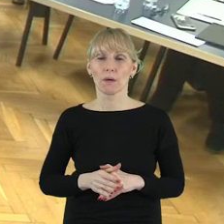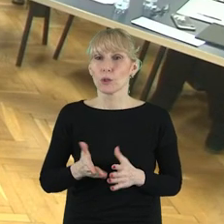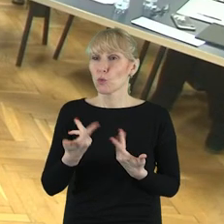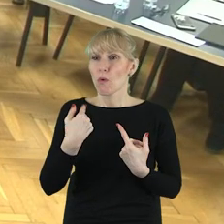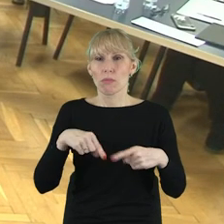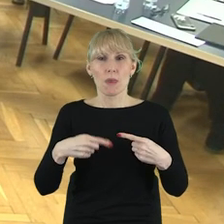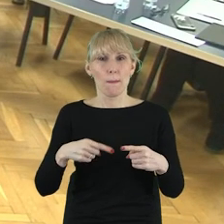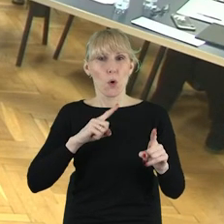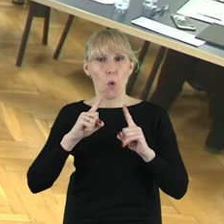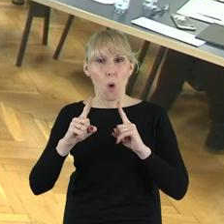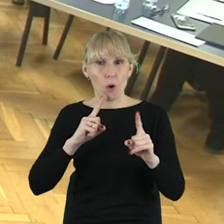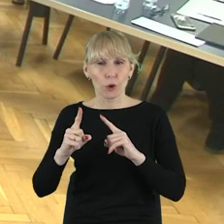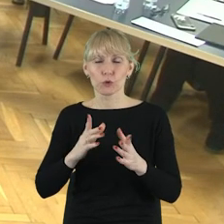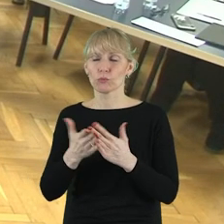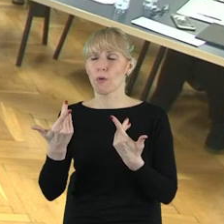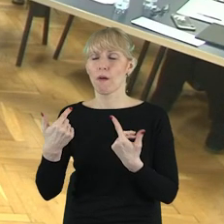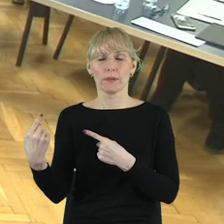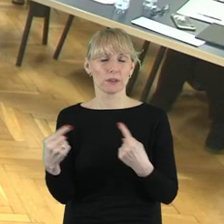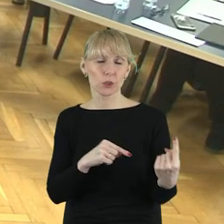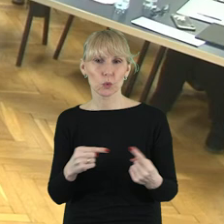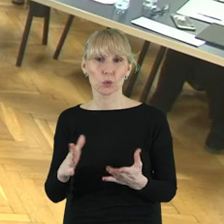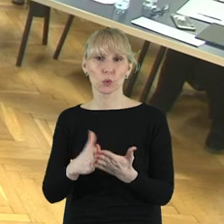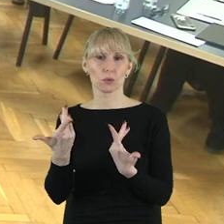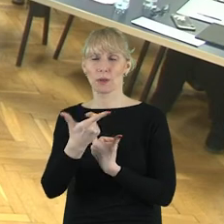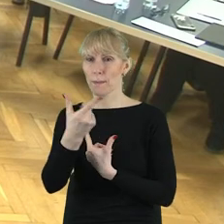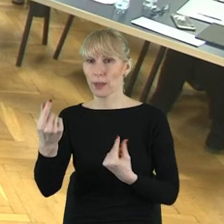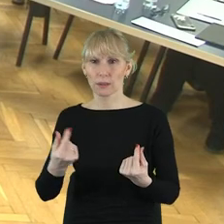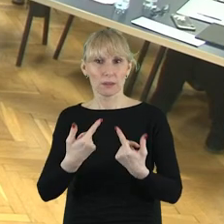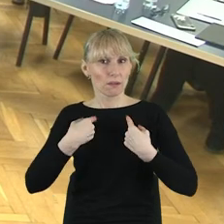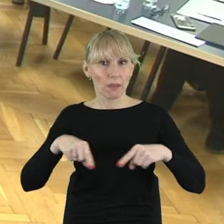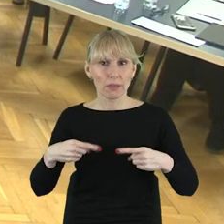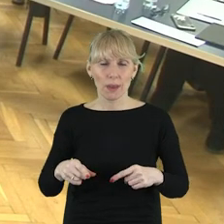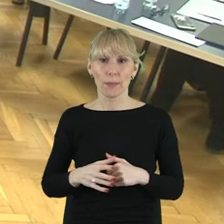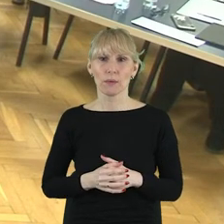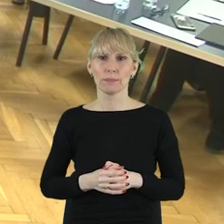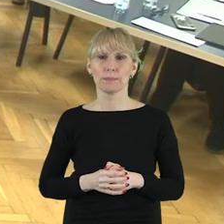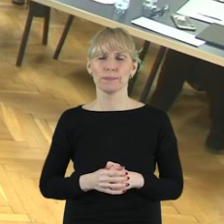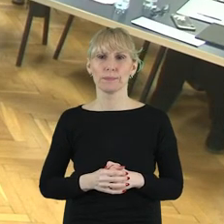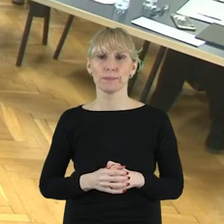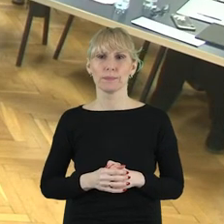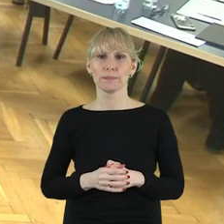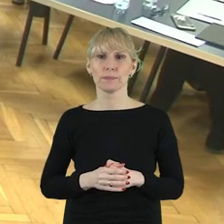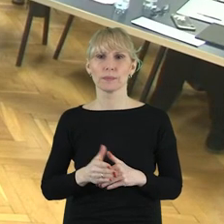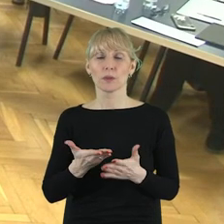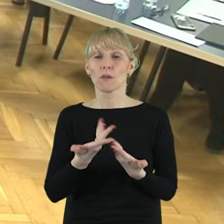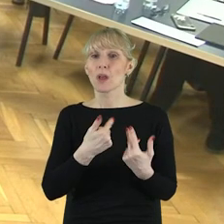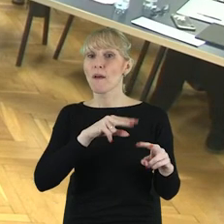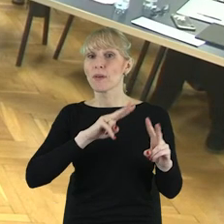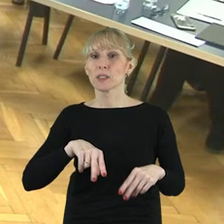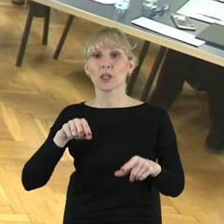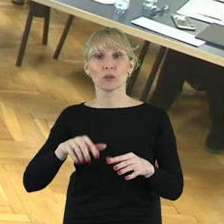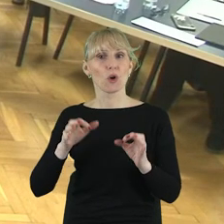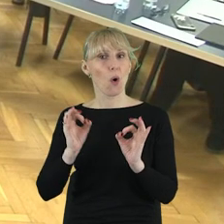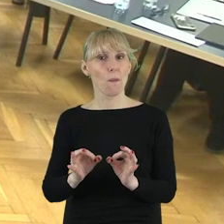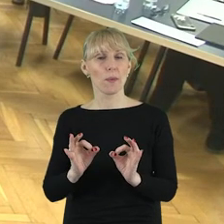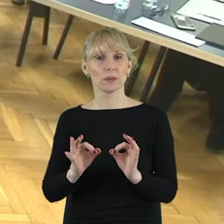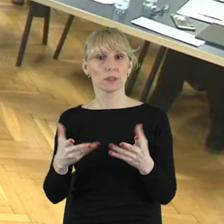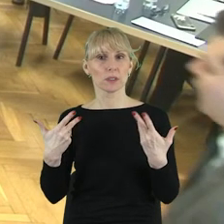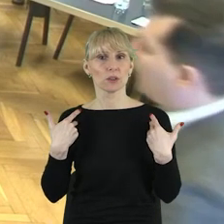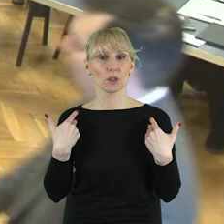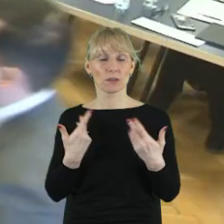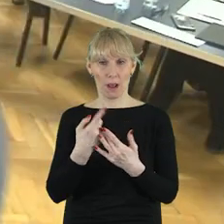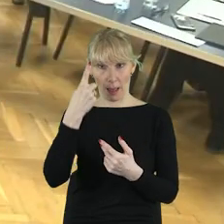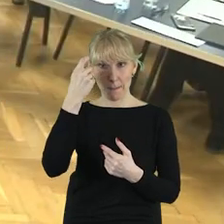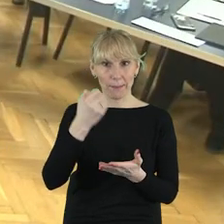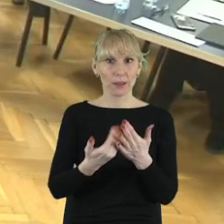niezbędni. Zero rozmowy, zero współpracy, zero partnerstwa. Czym sobie na to zasłużyliśmy? Wracając do obecnej rzeczywistości, ale